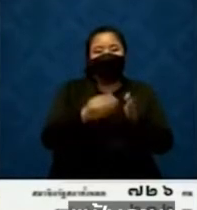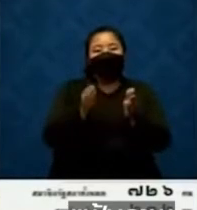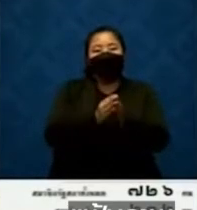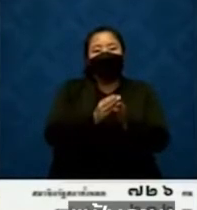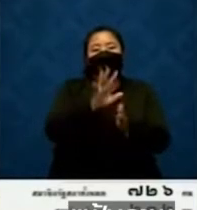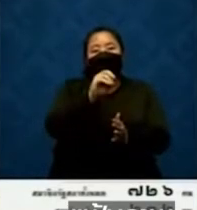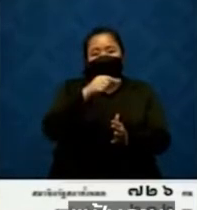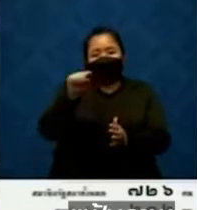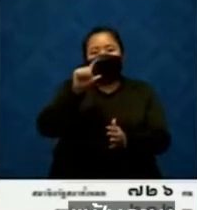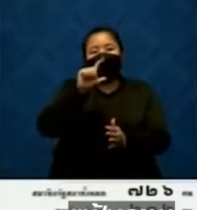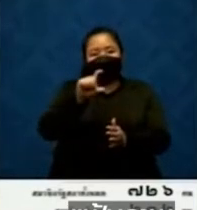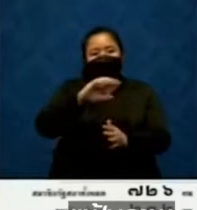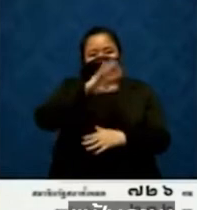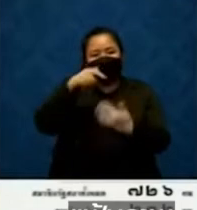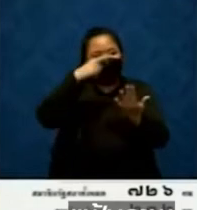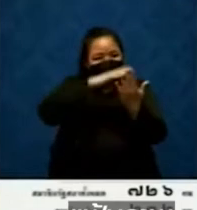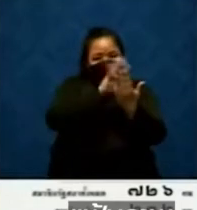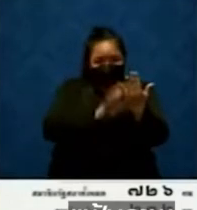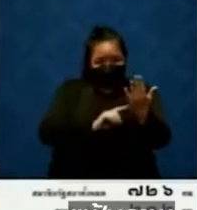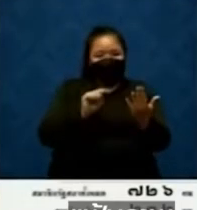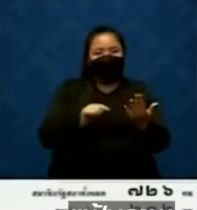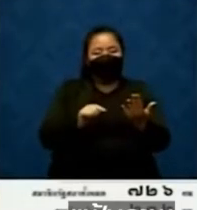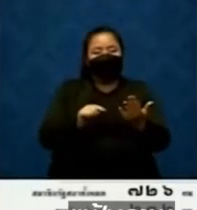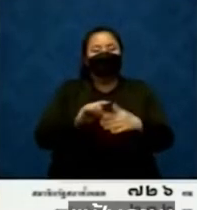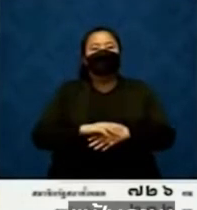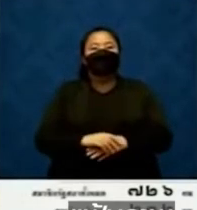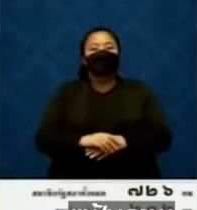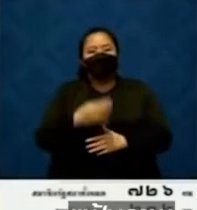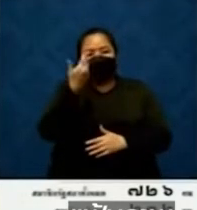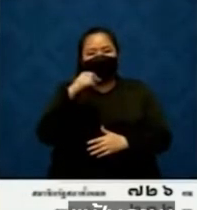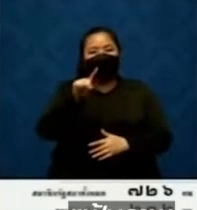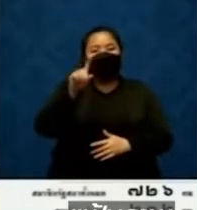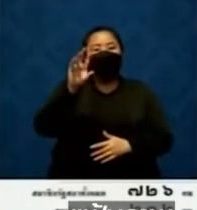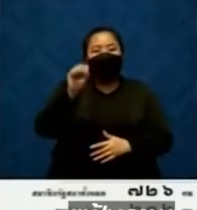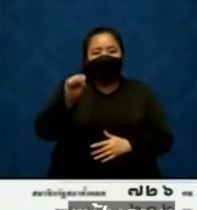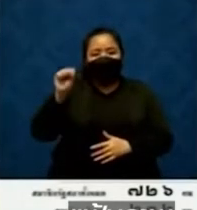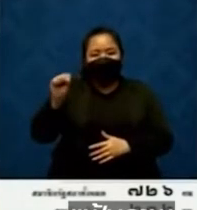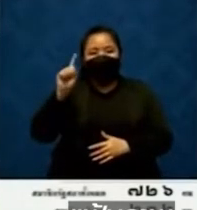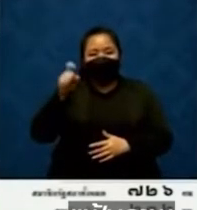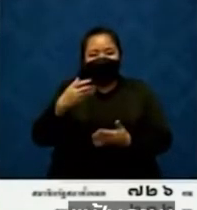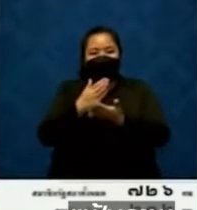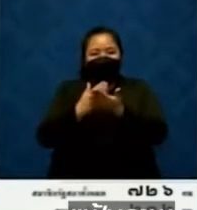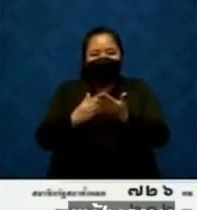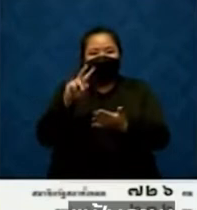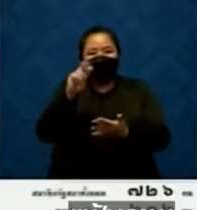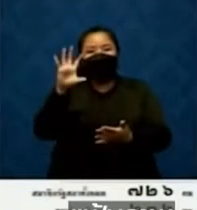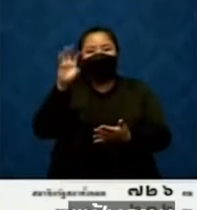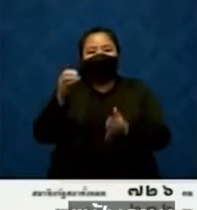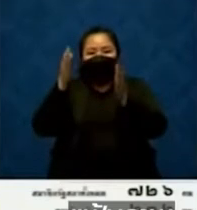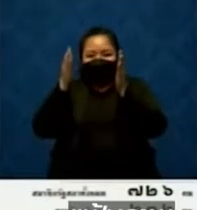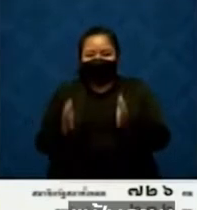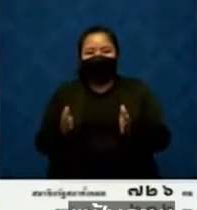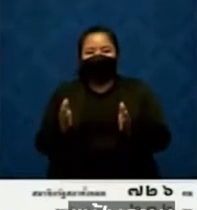ที่กรรมาธิการเสียงข้างน้อยคุณหมอระวีมาศฉมาดลหัวหน้าพรรคพลังทำไมเนี่ยเป็นคนเป็นคนเสนอในฐานะกรรมาธิการ